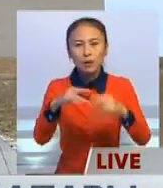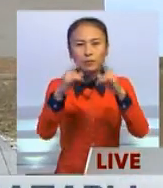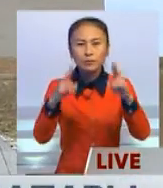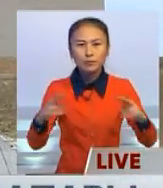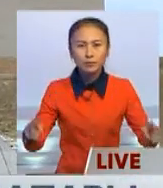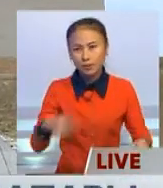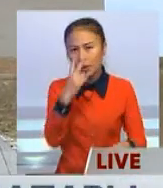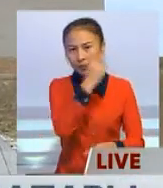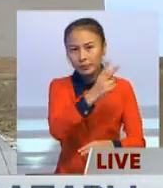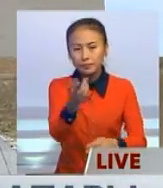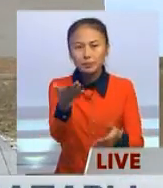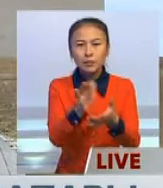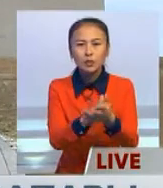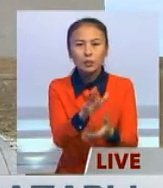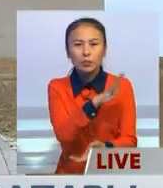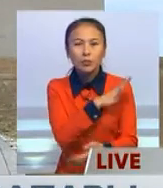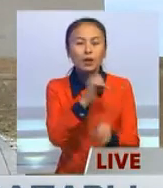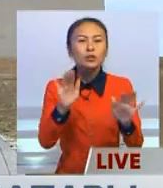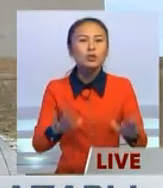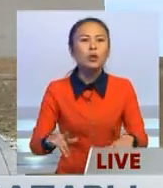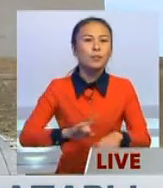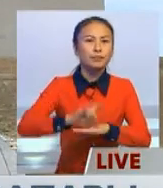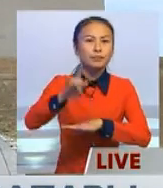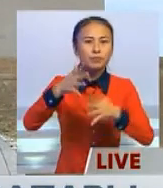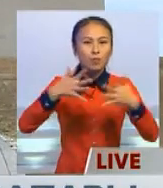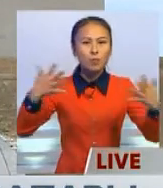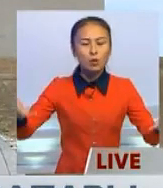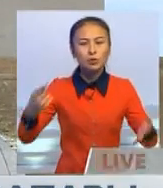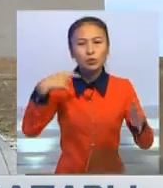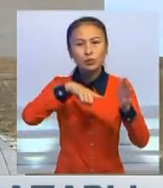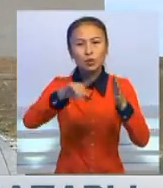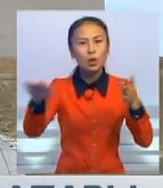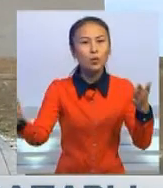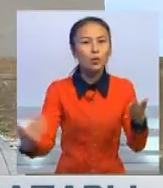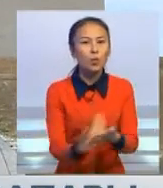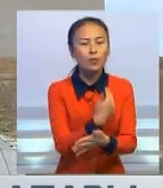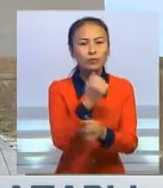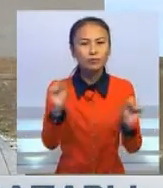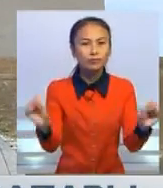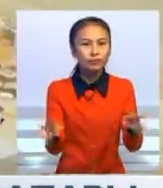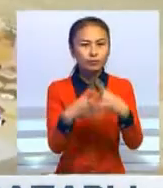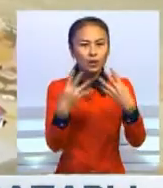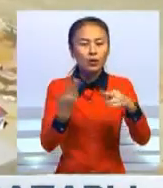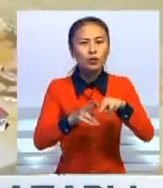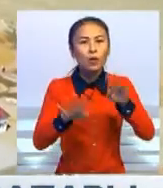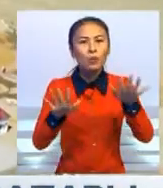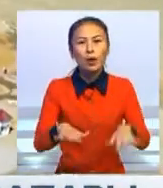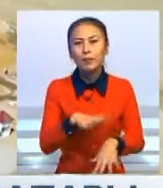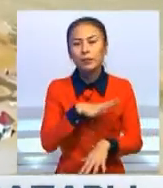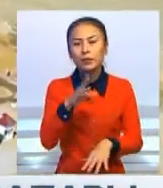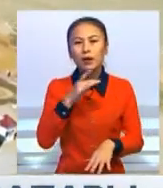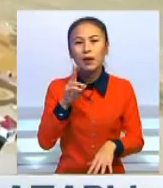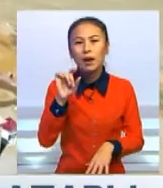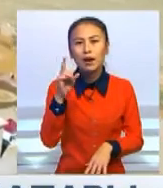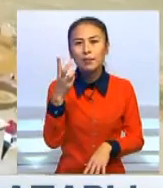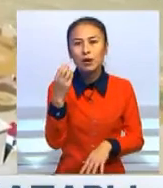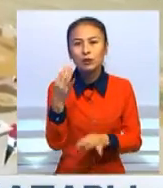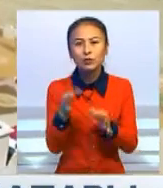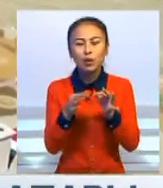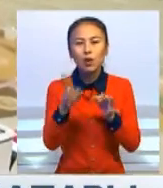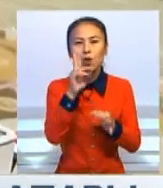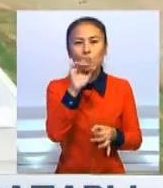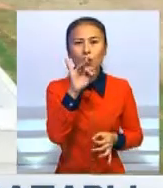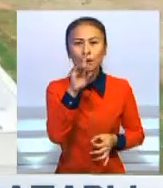тыныс тіршілігімен танысты. Әуежай аумағы ұзарып, ұшу алаңы жаңартылды. Дәл қазір елбасы Қармақшы ауданында орналасқан